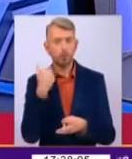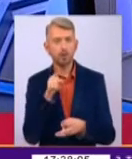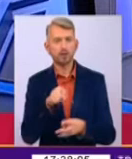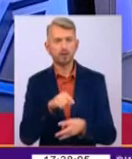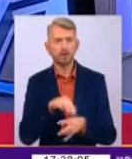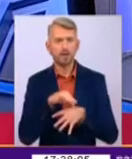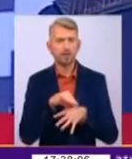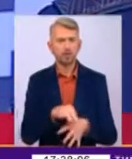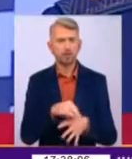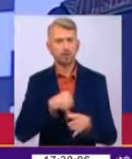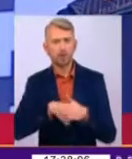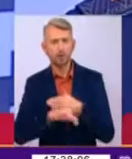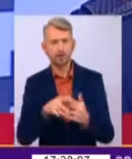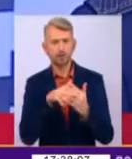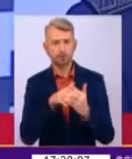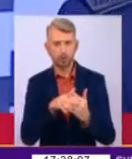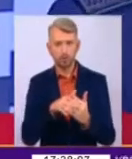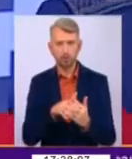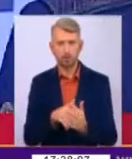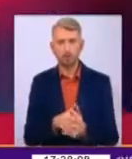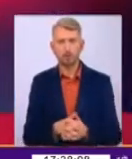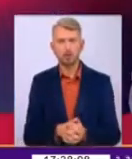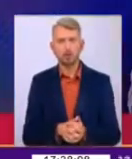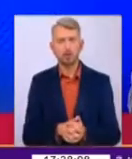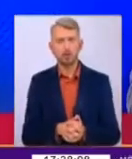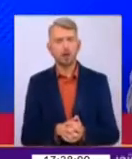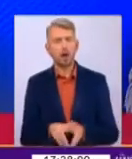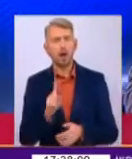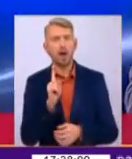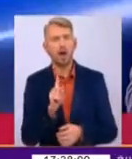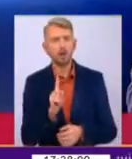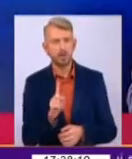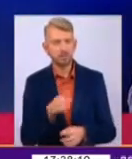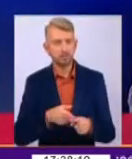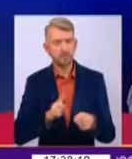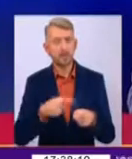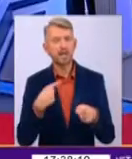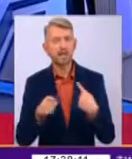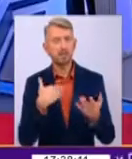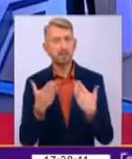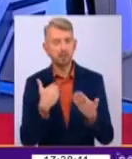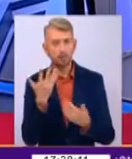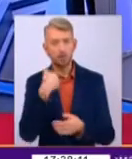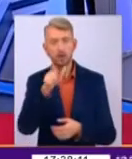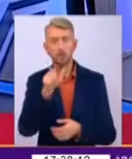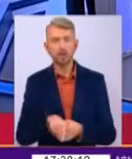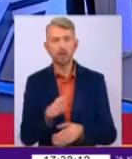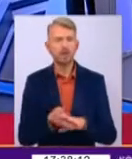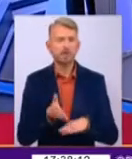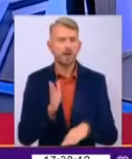ведуть, виходять з бою, все таке інше. Ми поки що і після не навчилися, указувати. Бачите, але це ж різний підхід, коли людина в